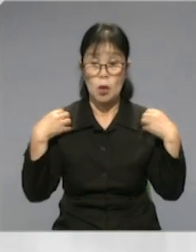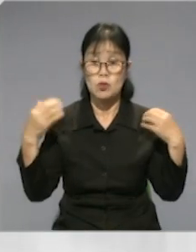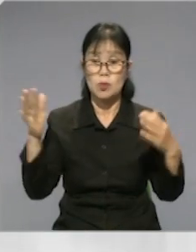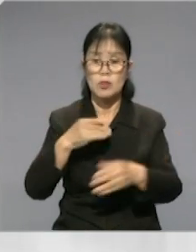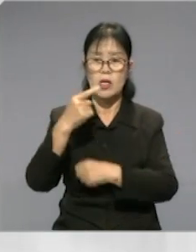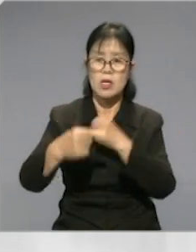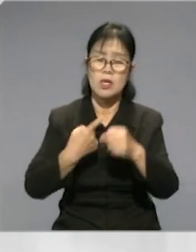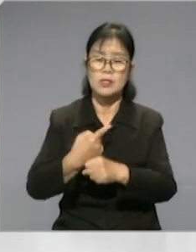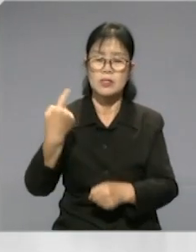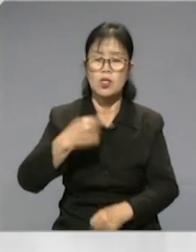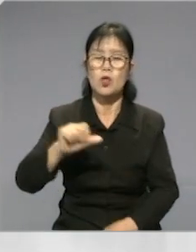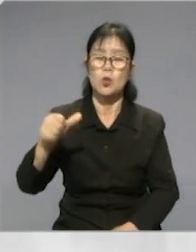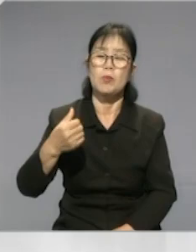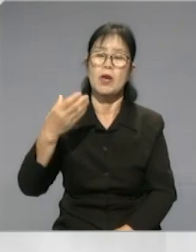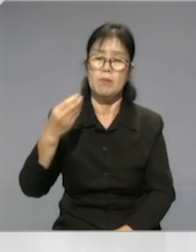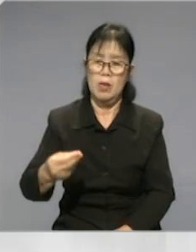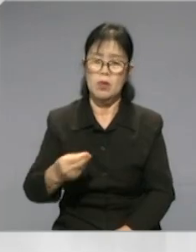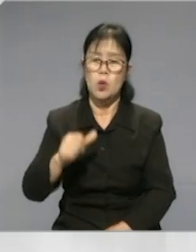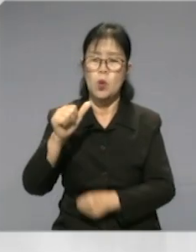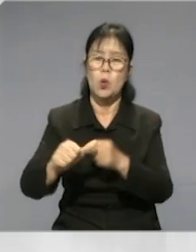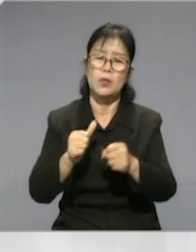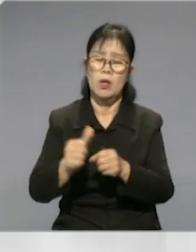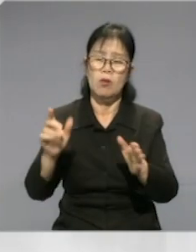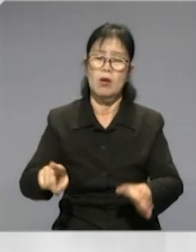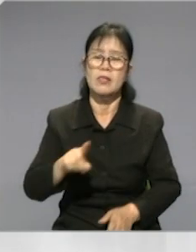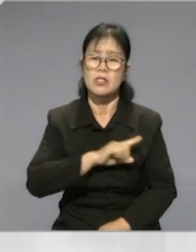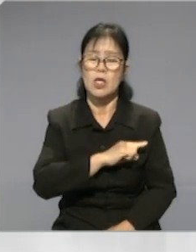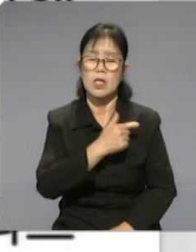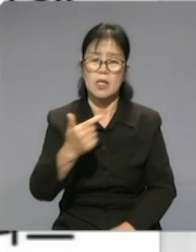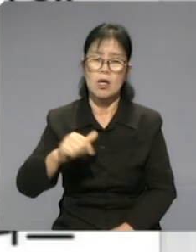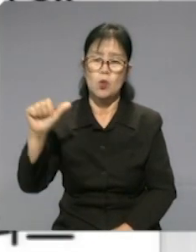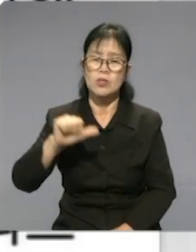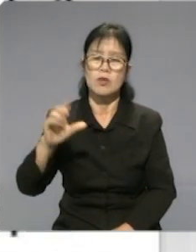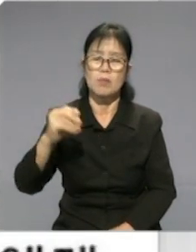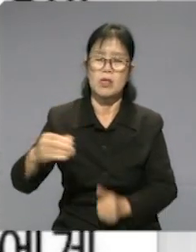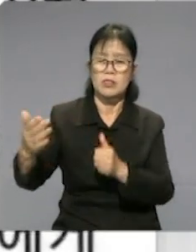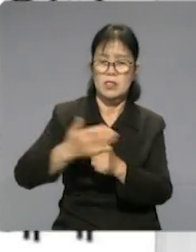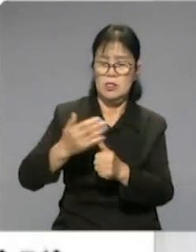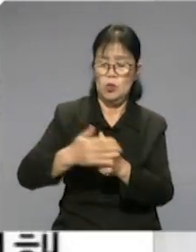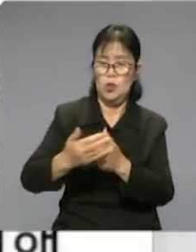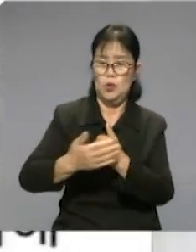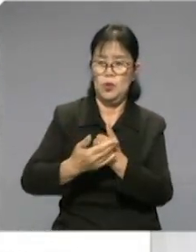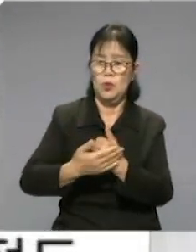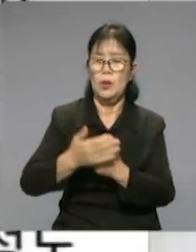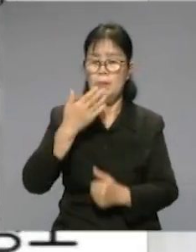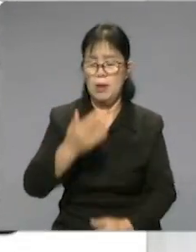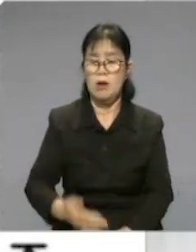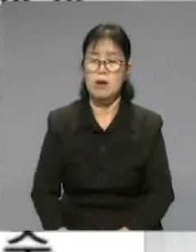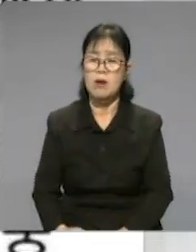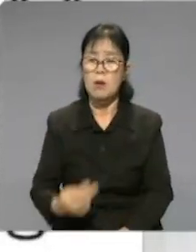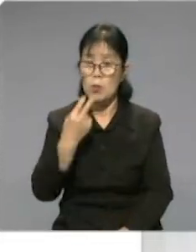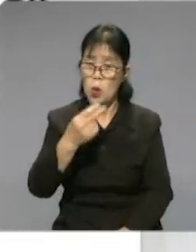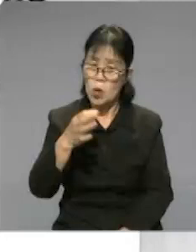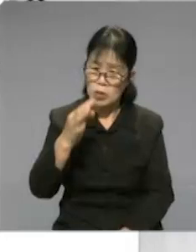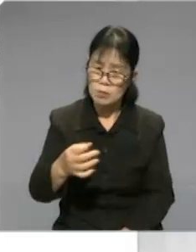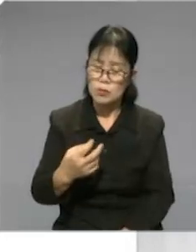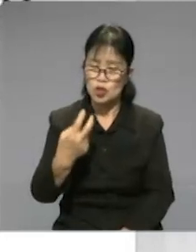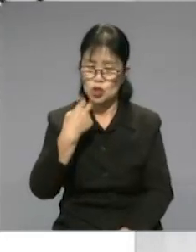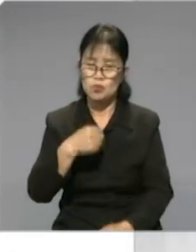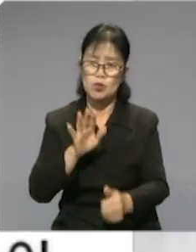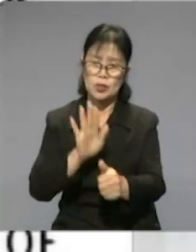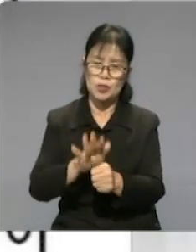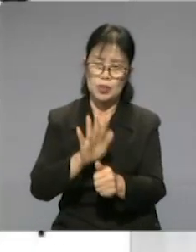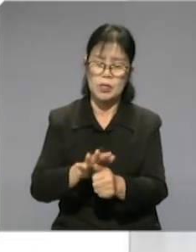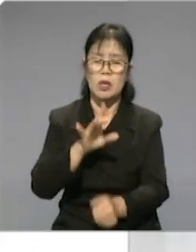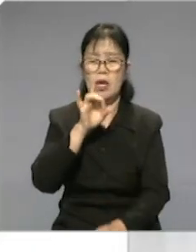연간 1,500만 원, 5년간 최대 5천만 원을 지원받을 수 있는데 보험금 등과 중복 지원이